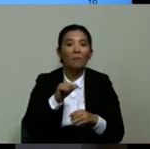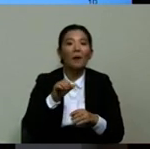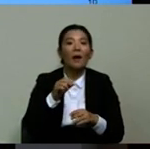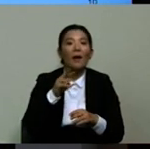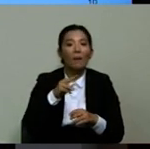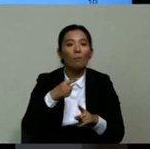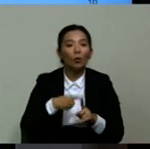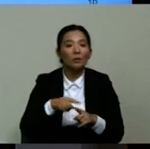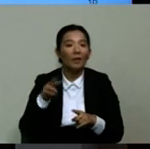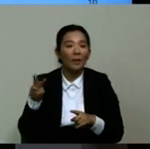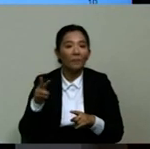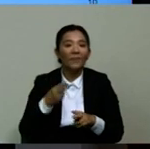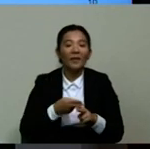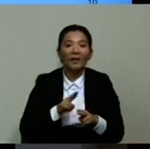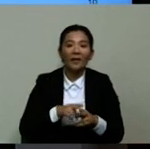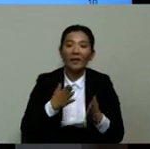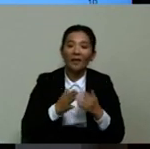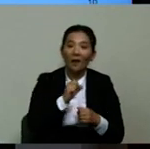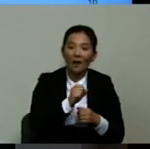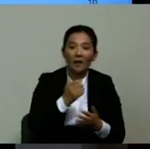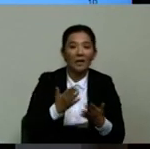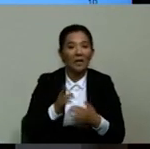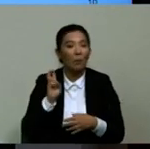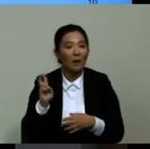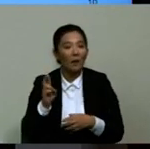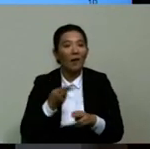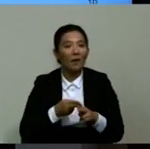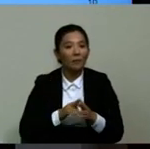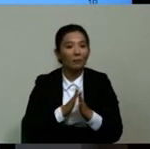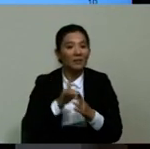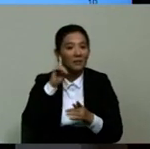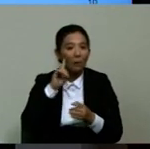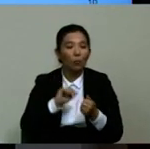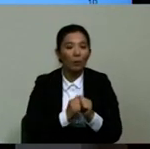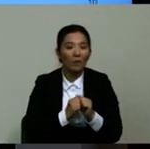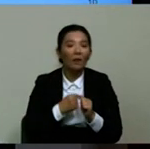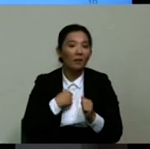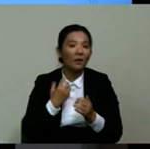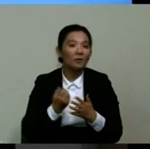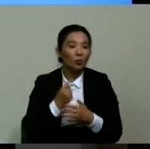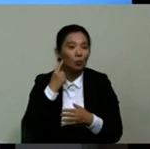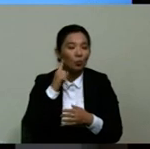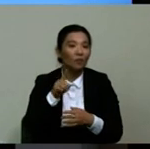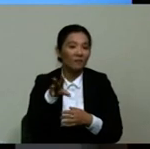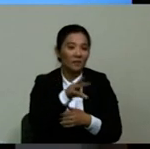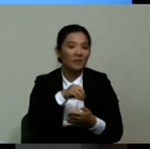плюс N. То есть или А, или Б. Это запомните. Я надеюсь, вы это